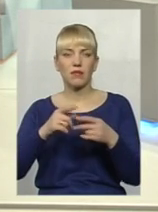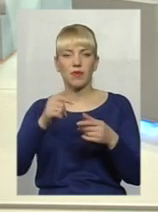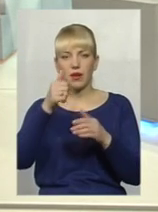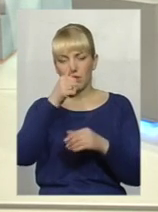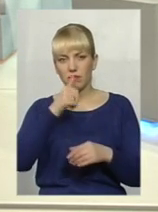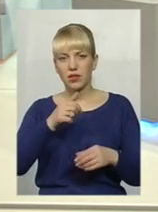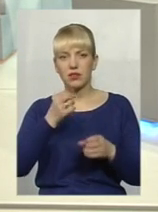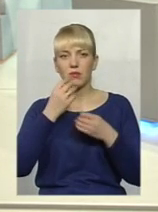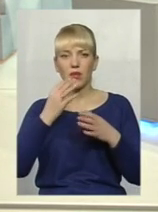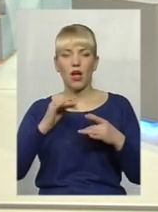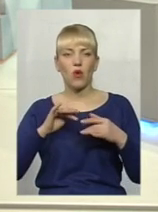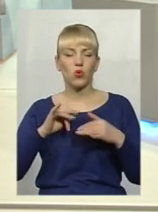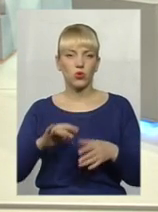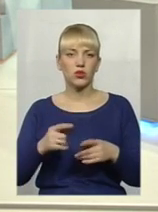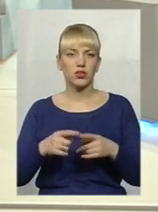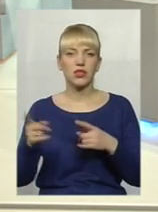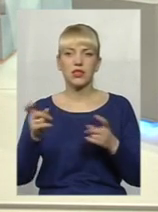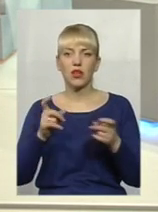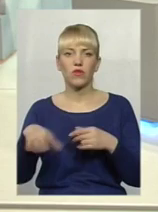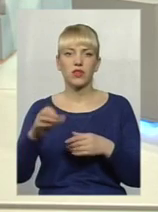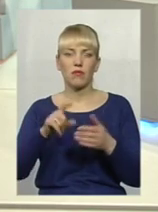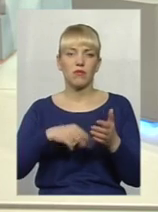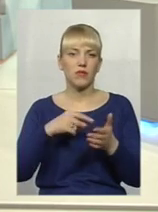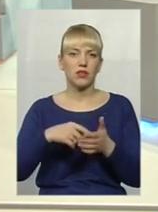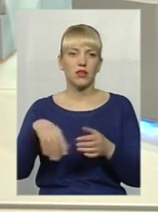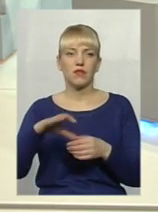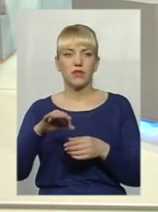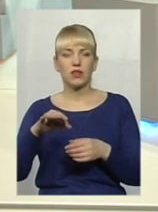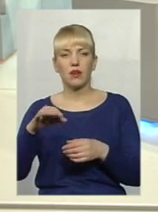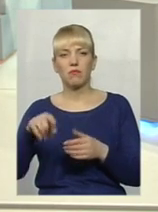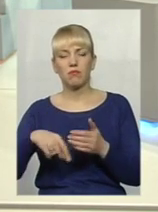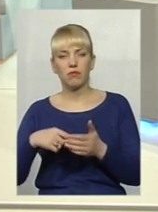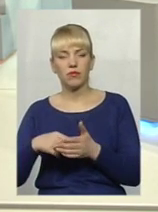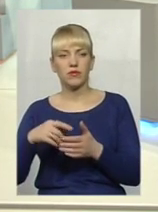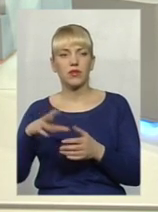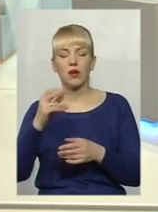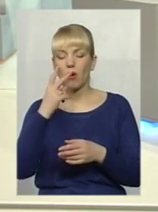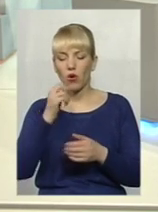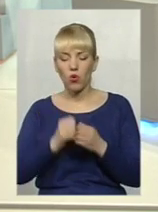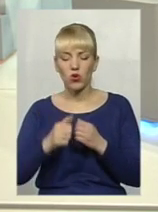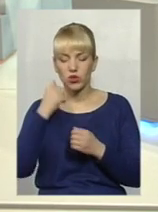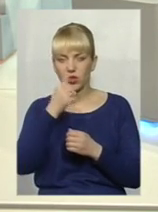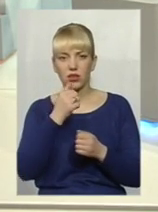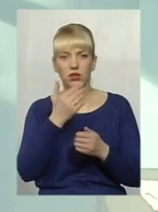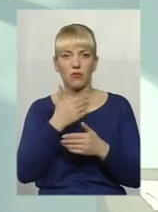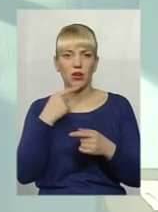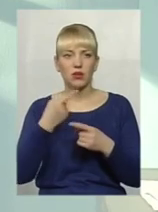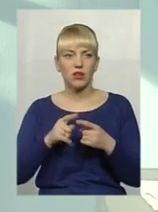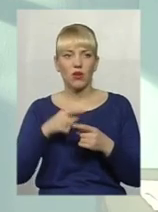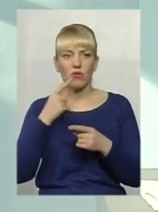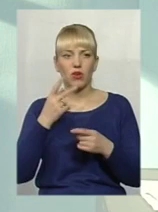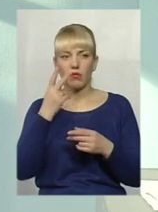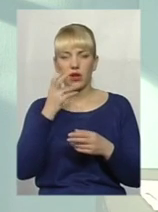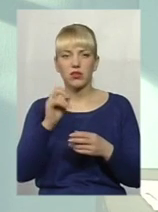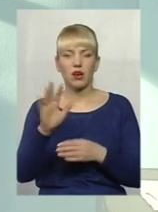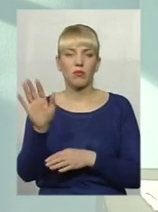у нас День довкілля і залучення, вся область, все місто. І кожен рік ми про це говоримо, і бачимо, як знову ж після прогулок